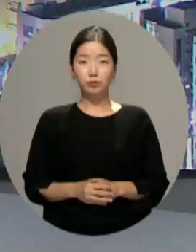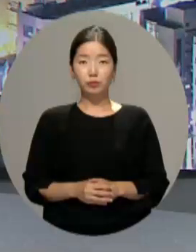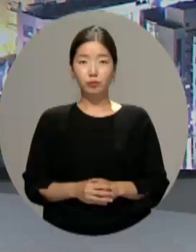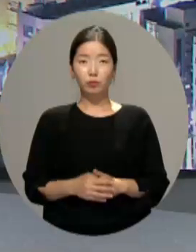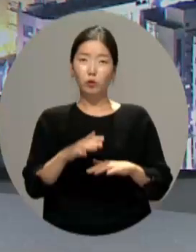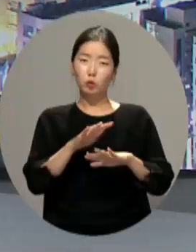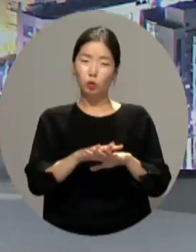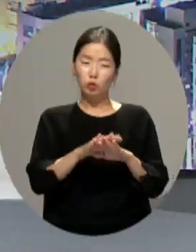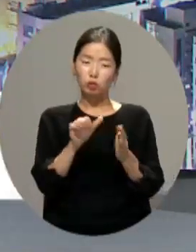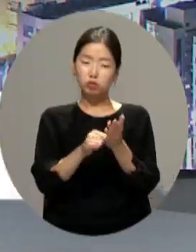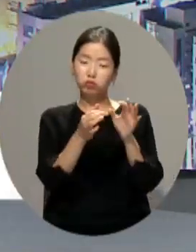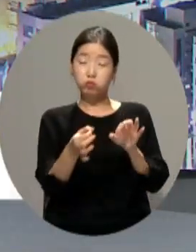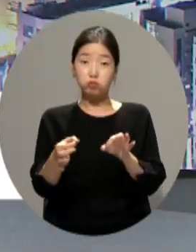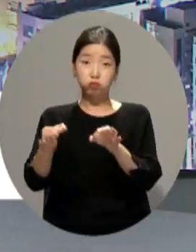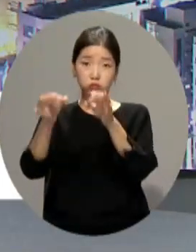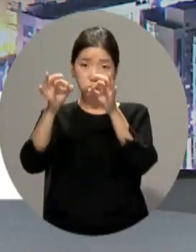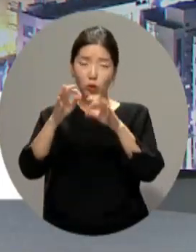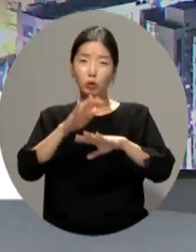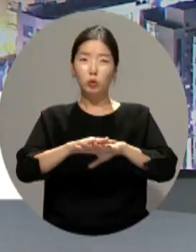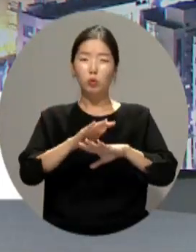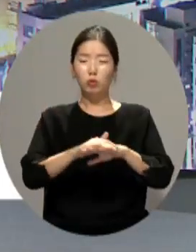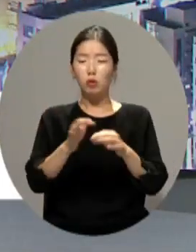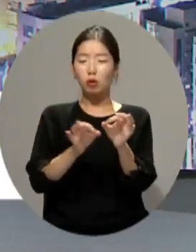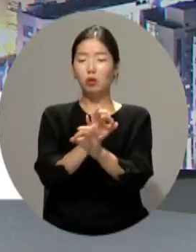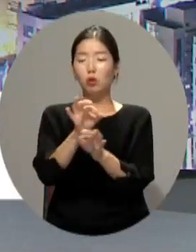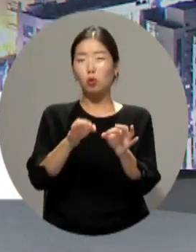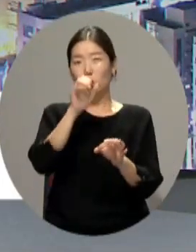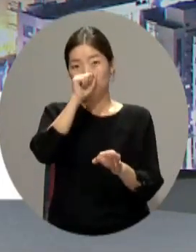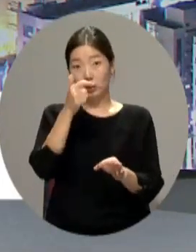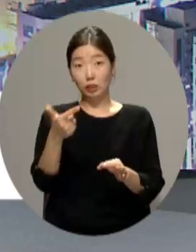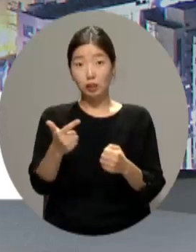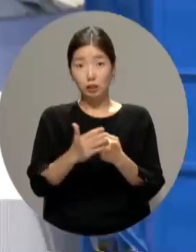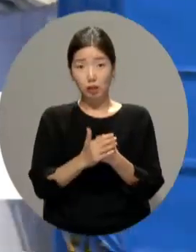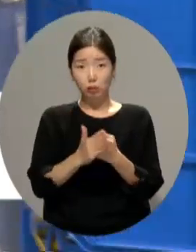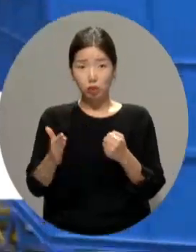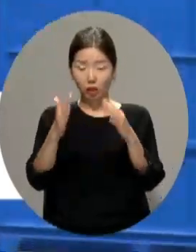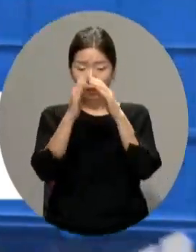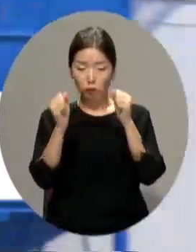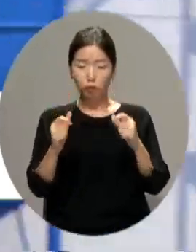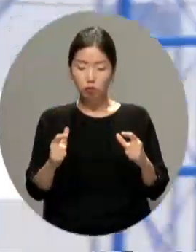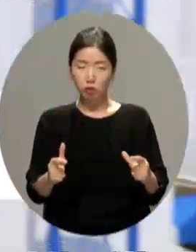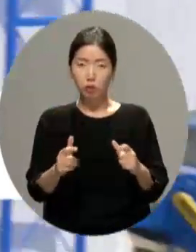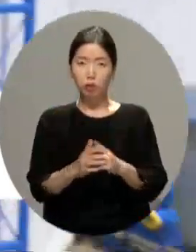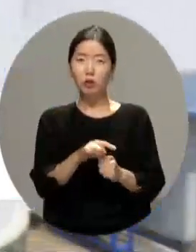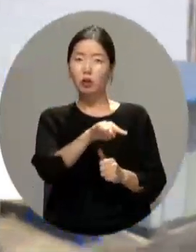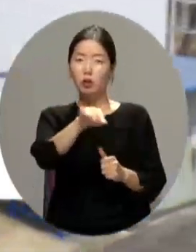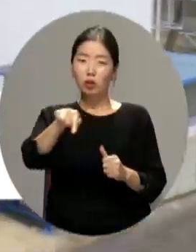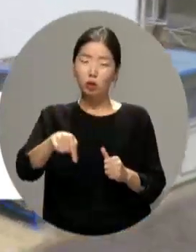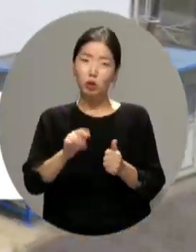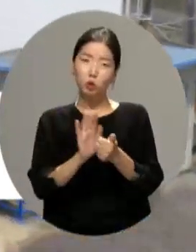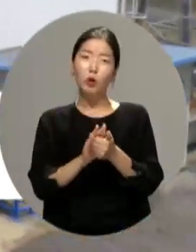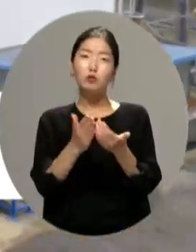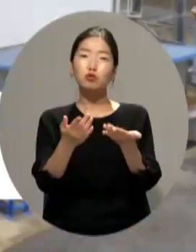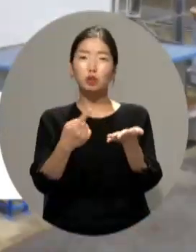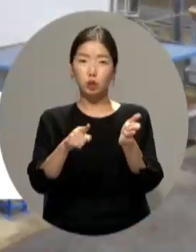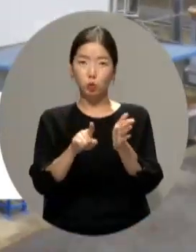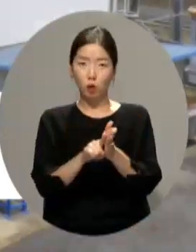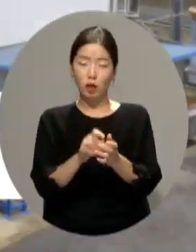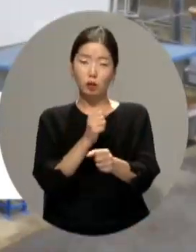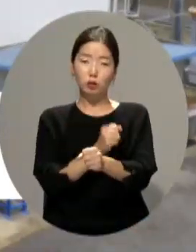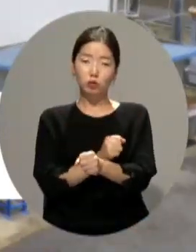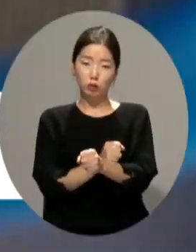농자재 가격 상승으로 농어가 경영이 악화되는 가운데 전라북도가 노 뭐가 금리 지원을 위해 농림